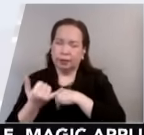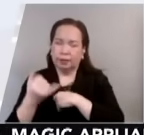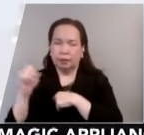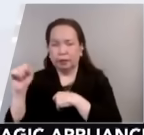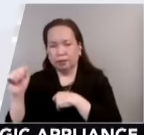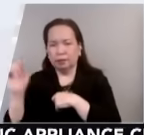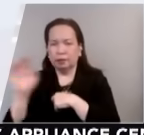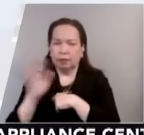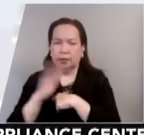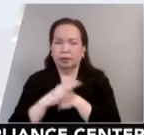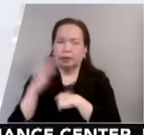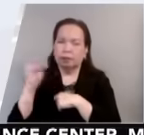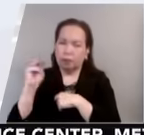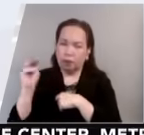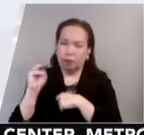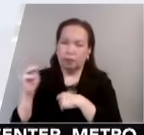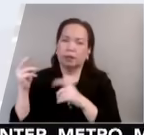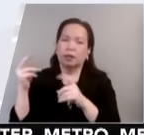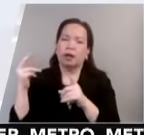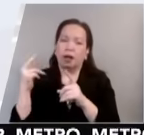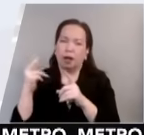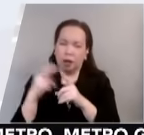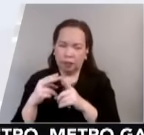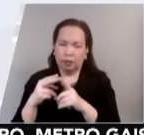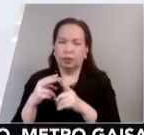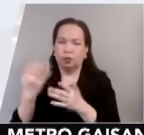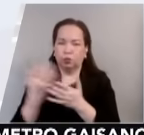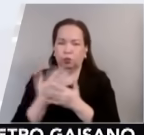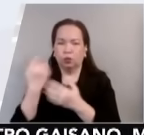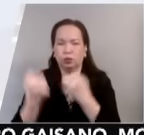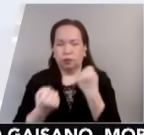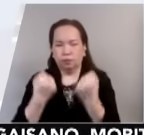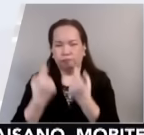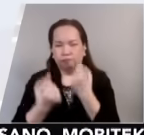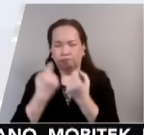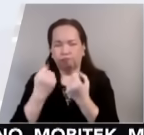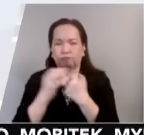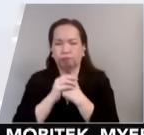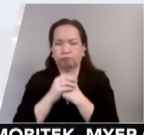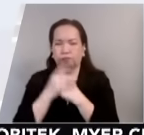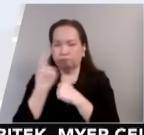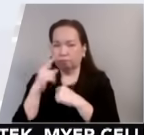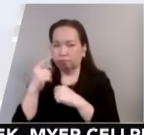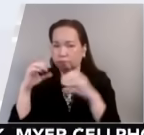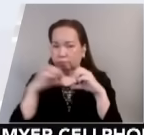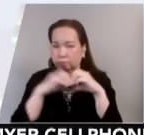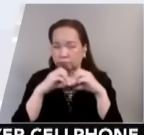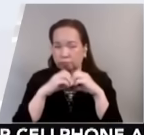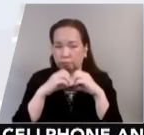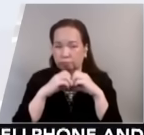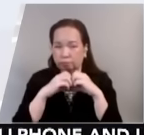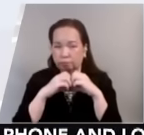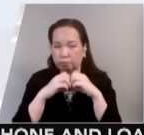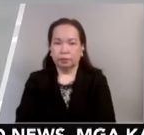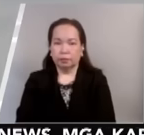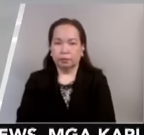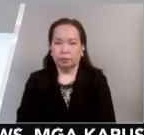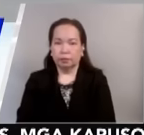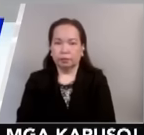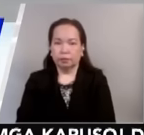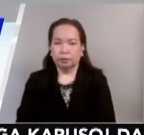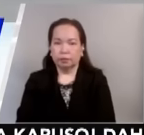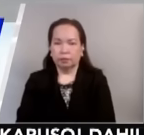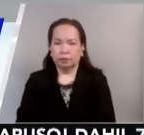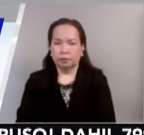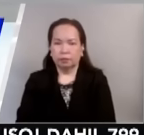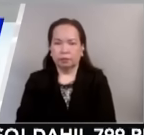sa bagong taon para sa GMA integrated news JP Soriano nakatutok 24 Oras inenjoy